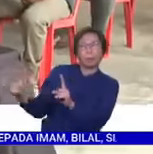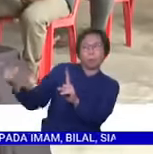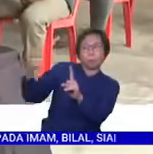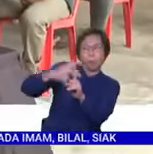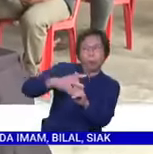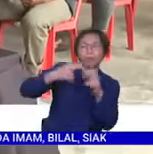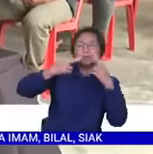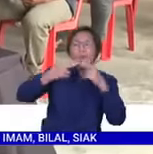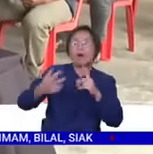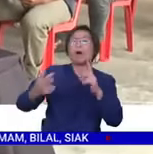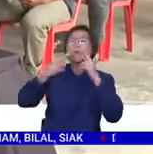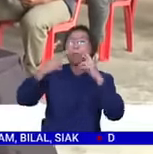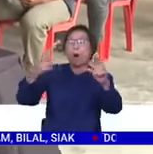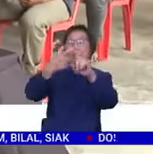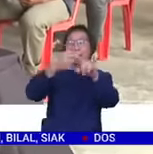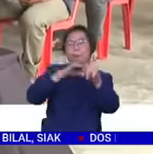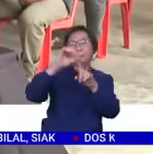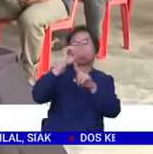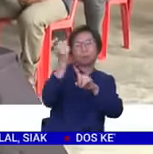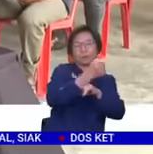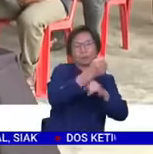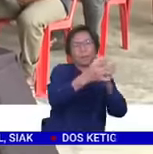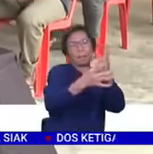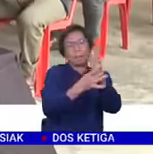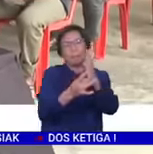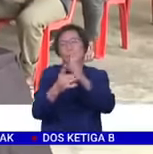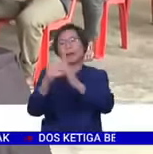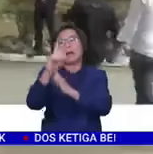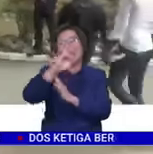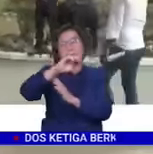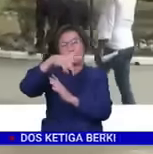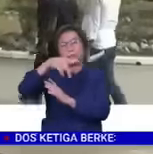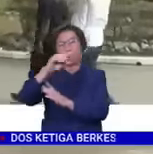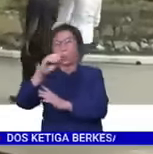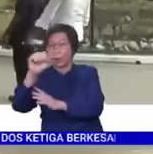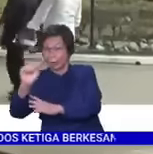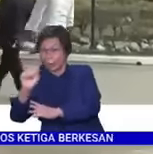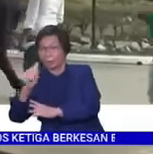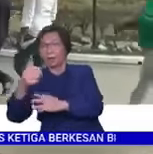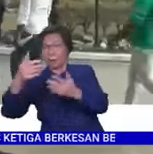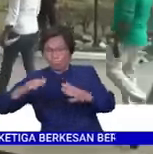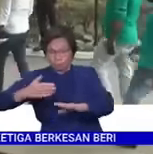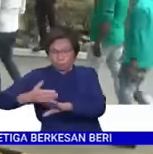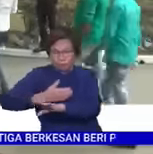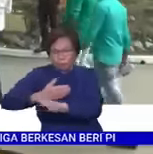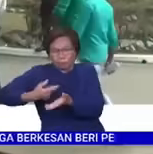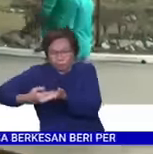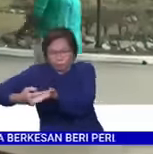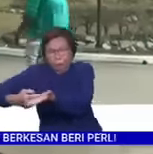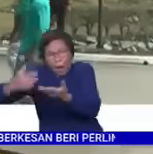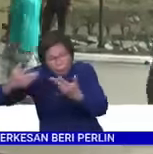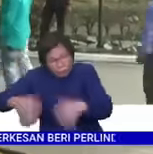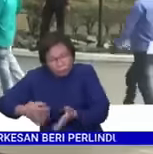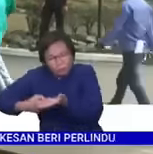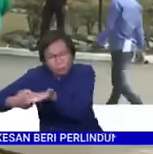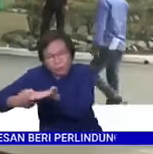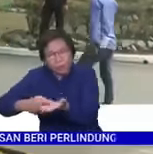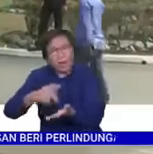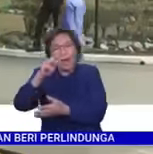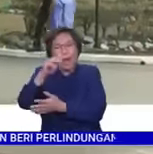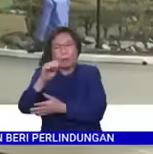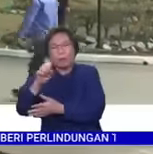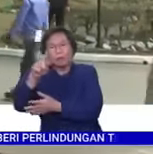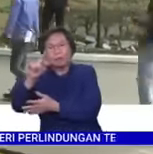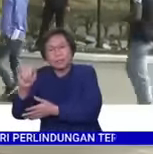permohonan secara resmi Tri pada persatuan minyak sawit malaysia KYT r10 pegawai itu dibincangkan bersama Kementerian